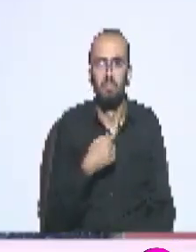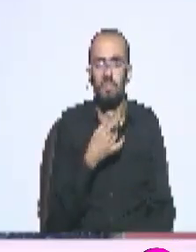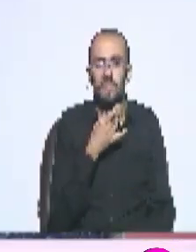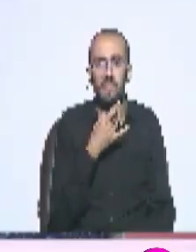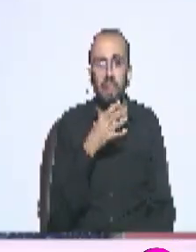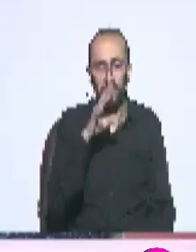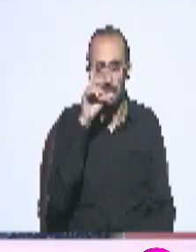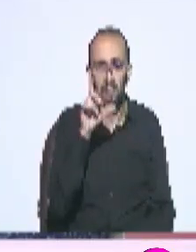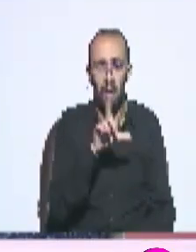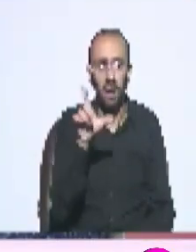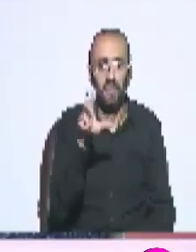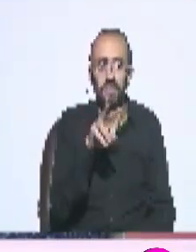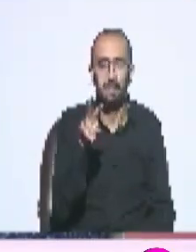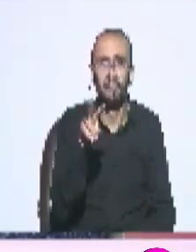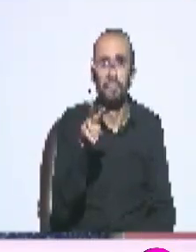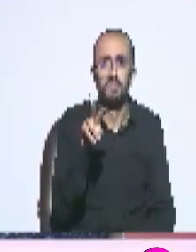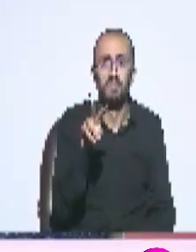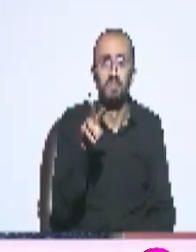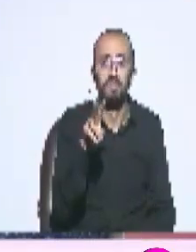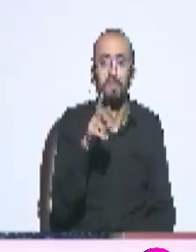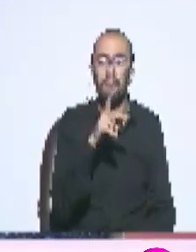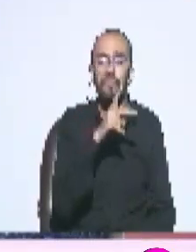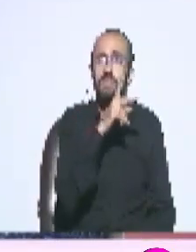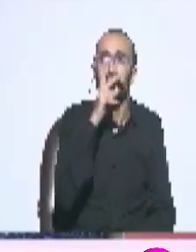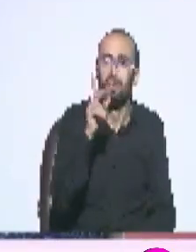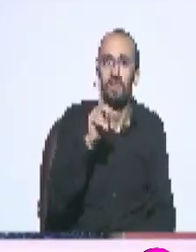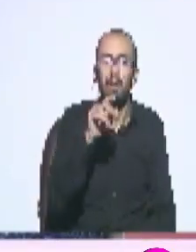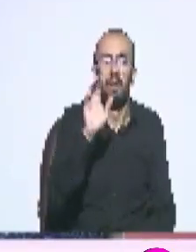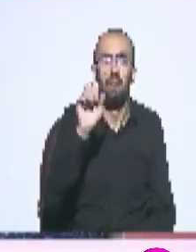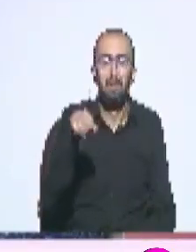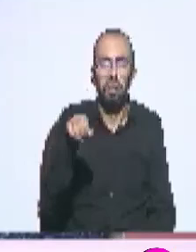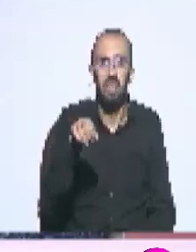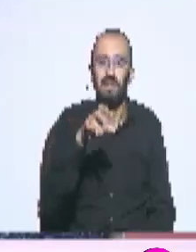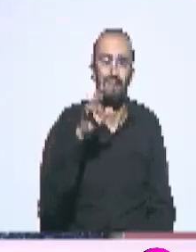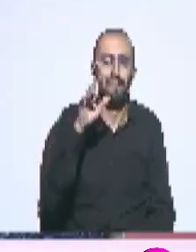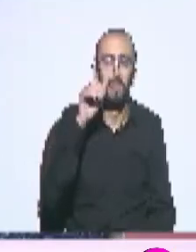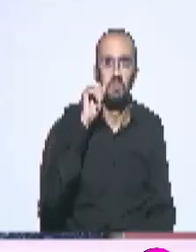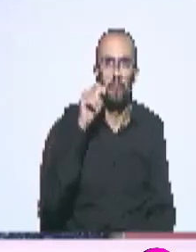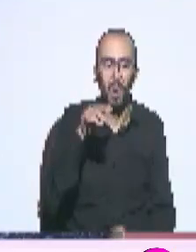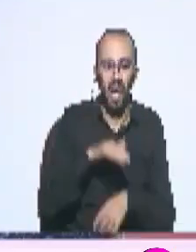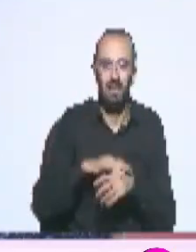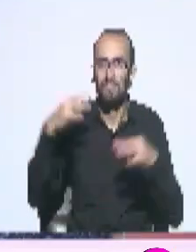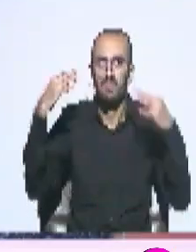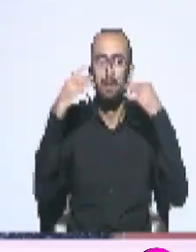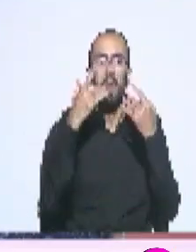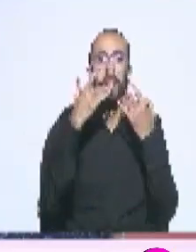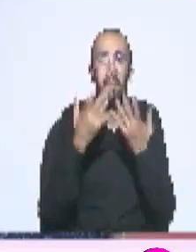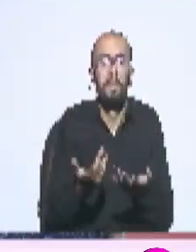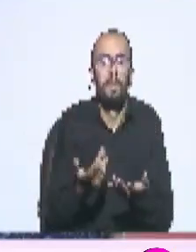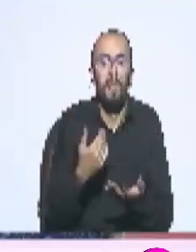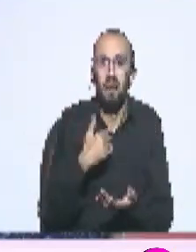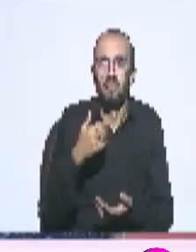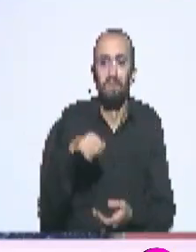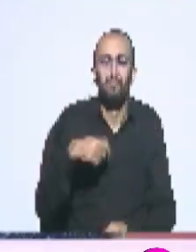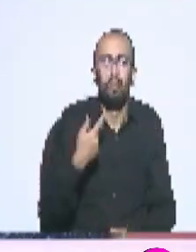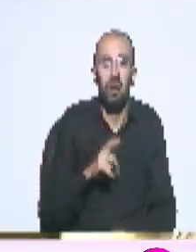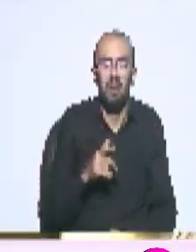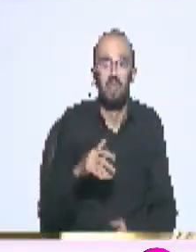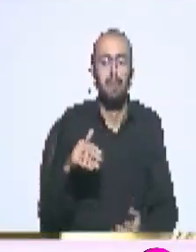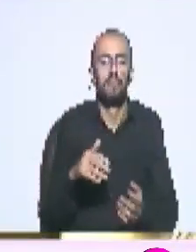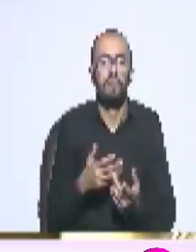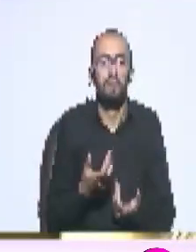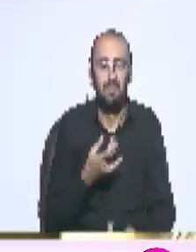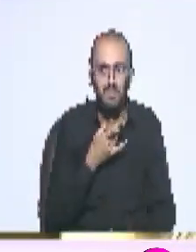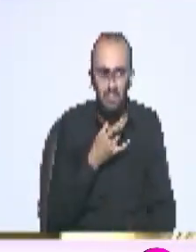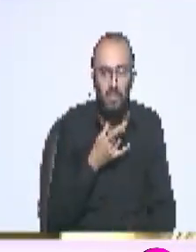حاجات صح ماسمعش ما اتشافت وما حسش ان هو متشاف وما حسش ان هو تم تقديره عليها طب ولو